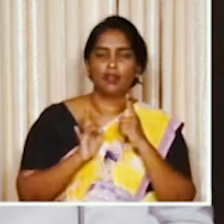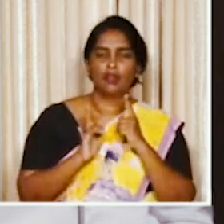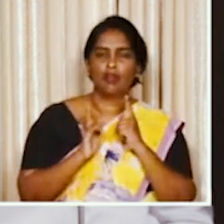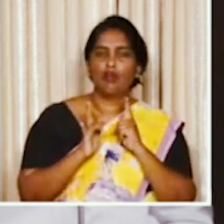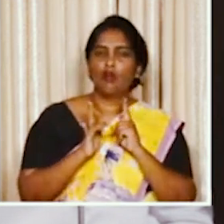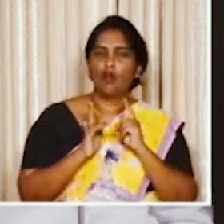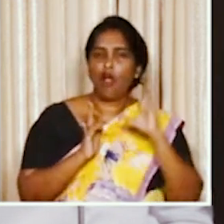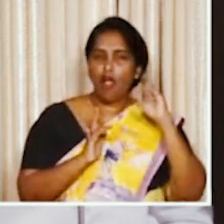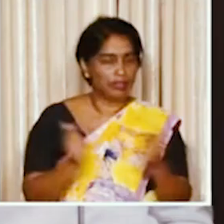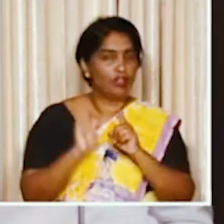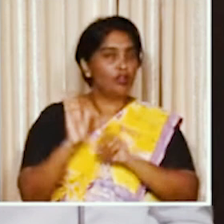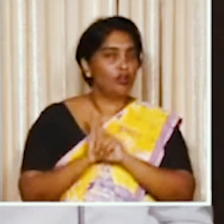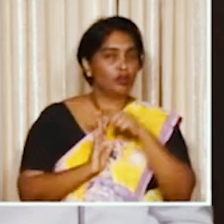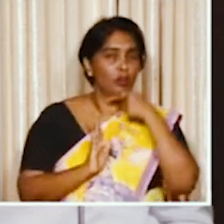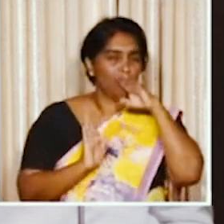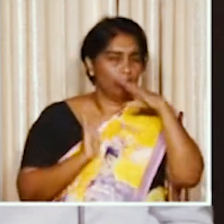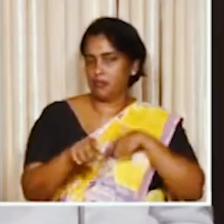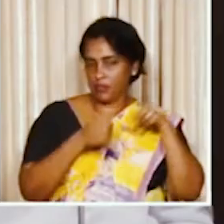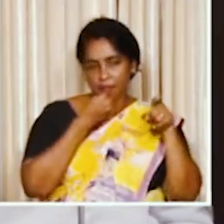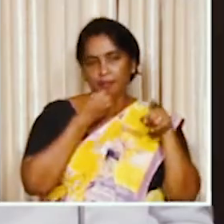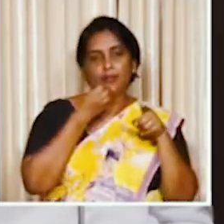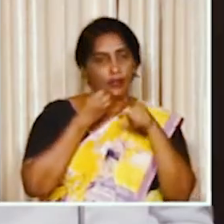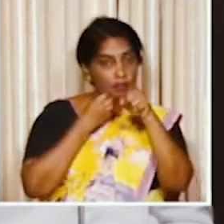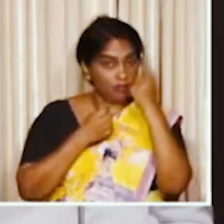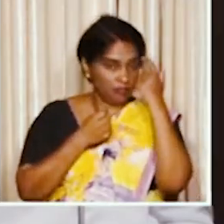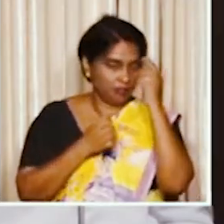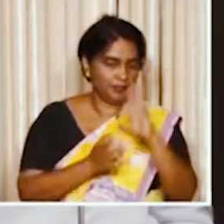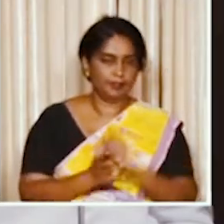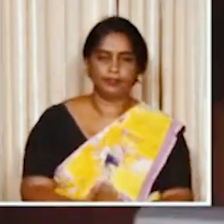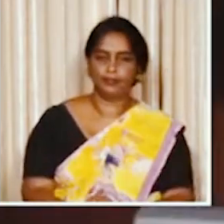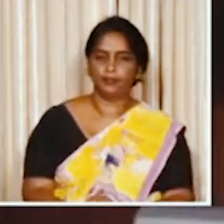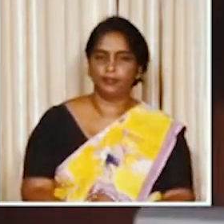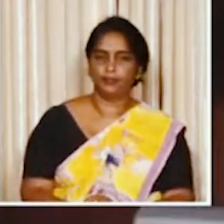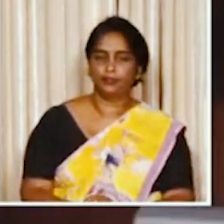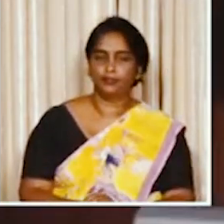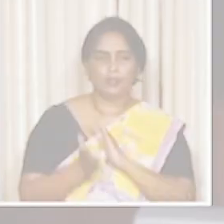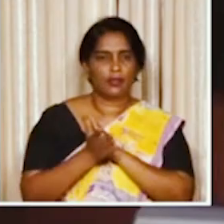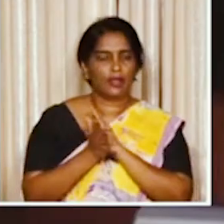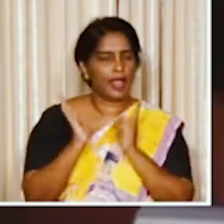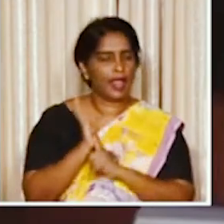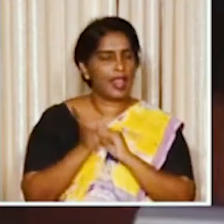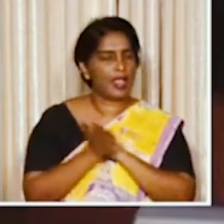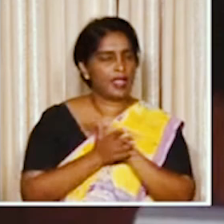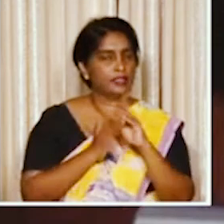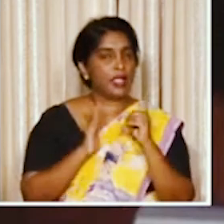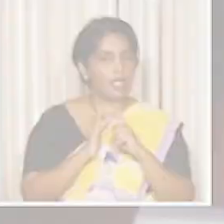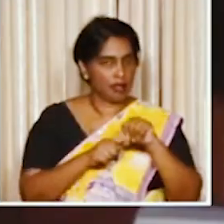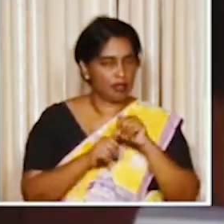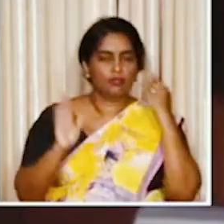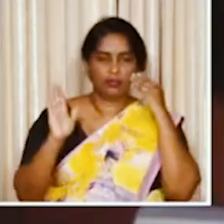அவர்களும் பொறுப்பு கூற வேண்டும் என்பதை நீங்கள் கவனத்தில் கொள்ள வேண்டும். இந்த சந்தர்ப்பத்தில் நீங்கள் எல்எச்ஐ பற்றி கவனத்துக்கு கொண்டு